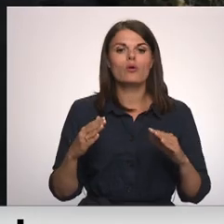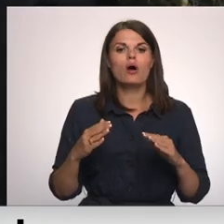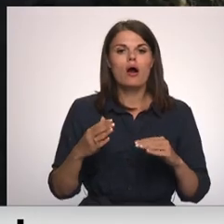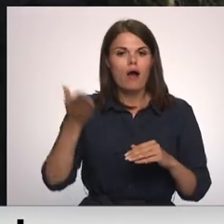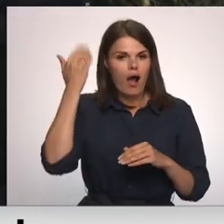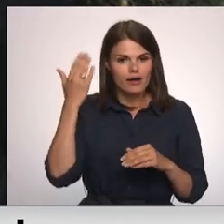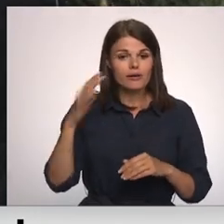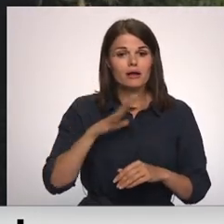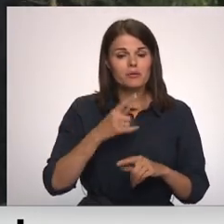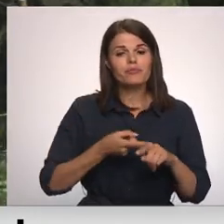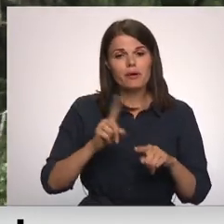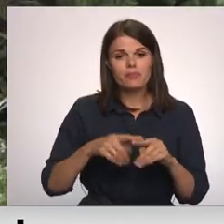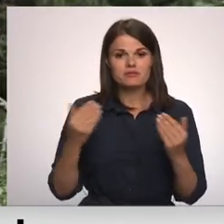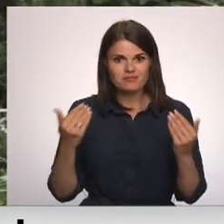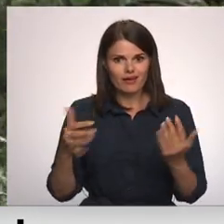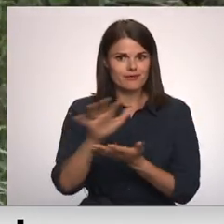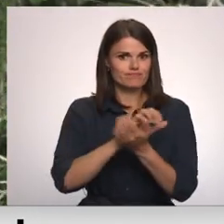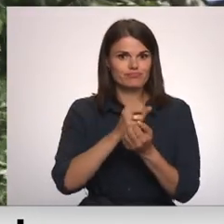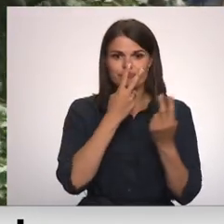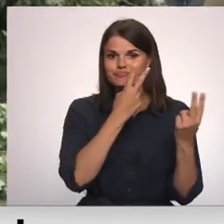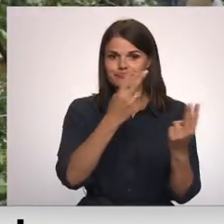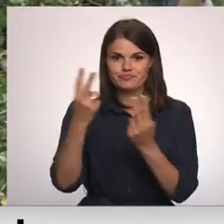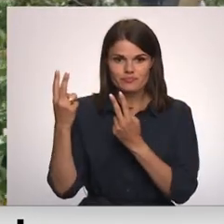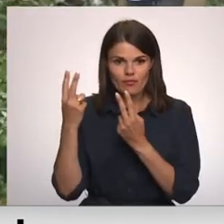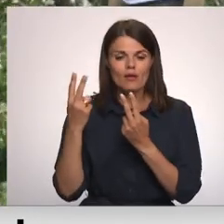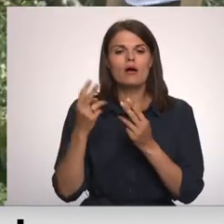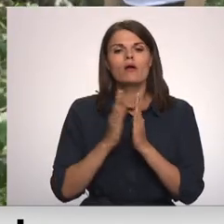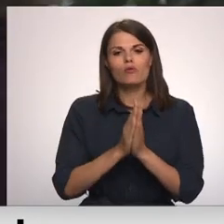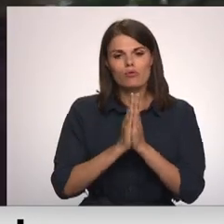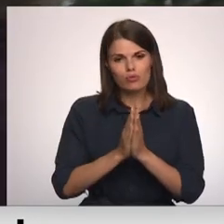darbinieki aicina braukt ciemos un ar savu darbu, tāpat kā pirms vairāk nekā